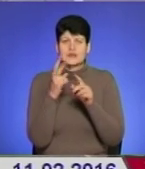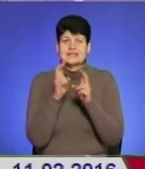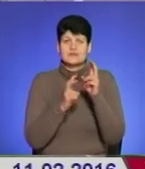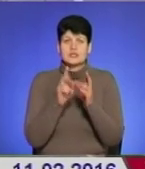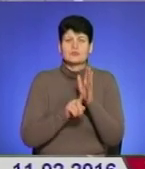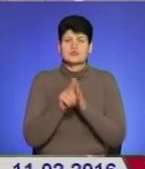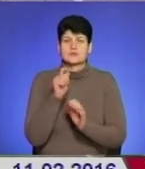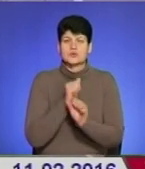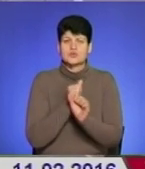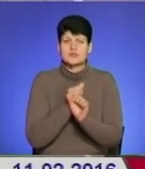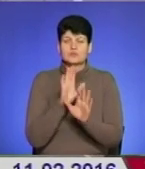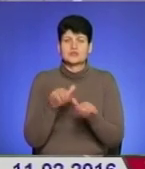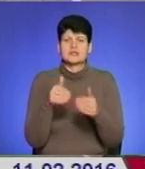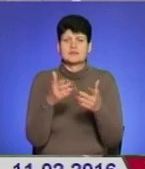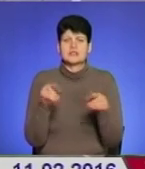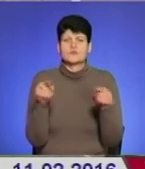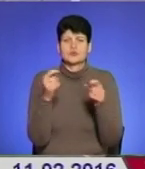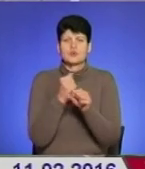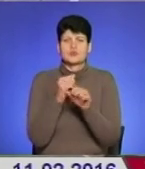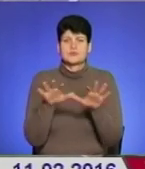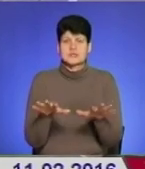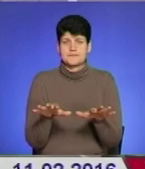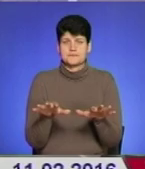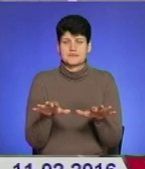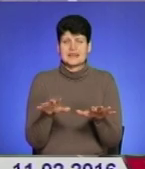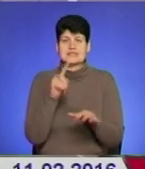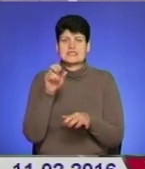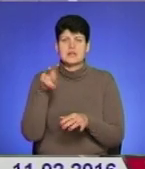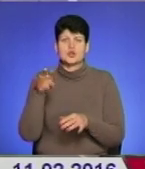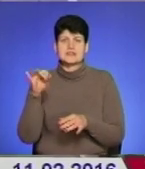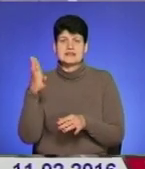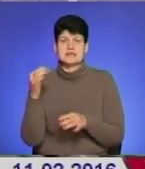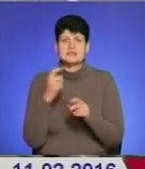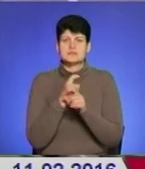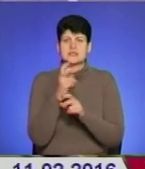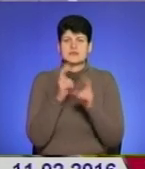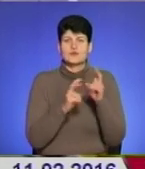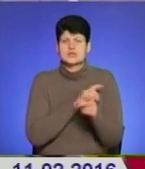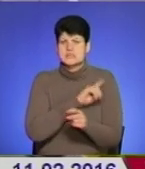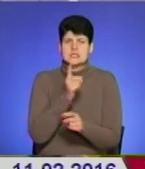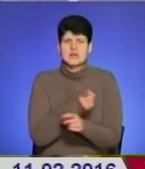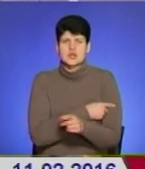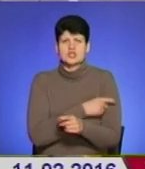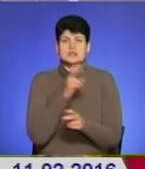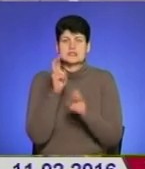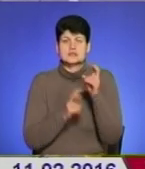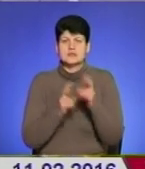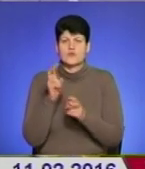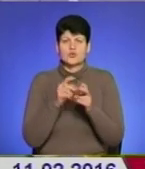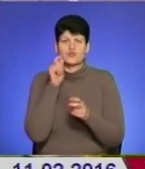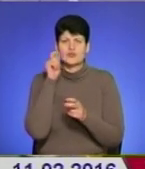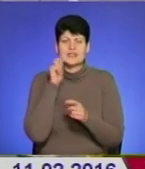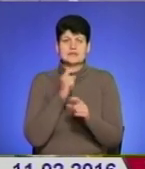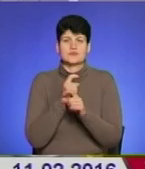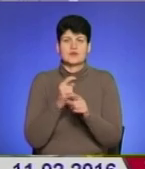працювати і який буде давати створювати робочі місця. Залозецький спиртзавод – це один з найсильніших заводів в Україні спиртової галузі.